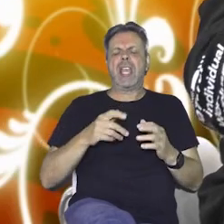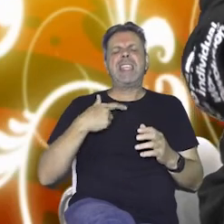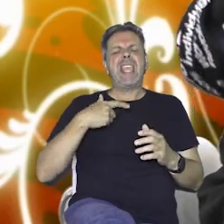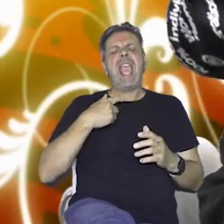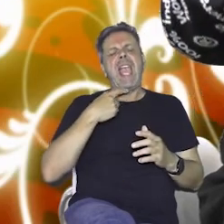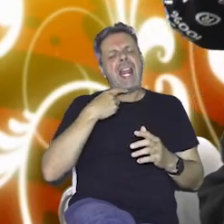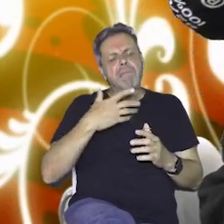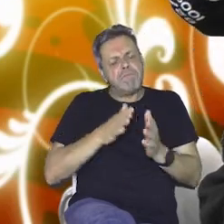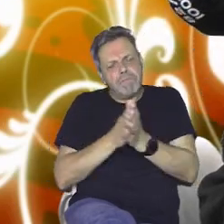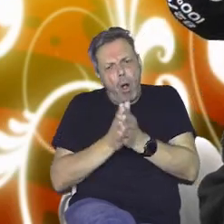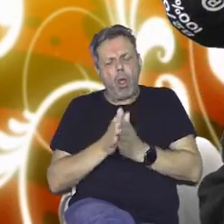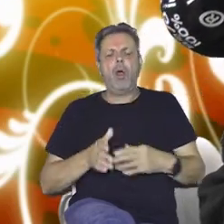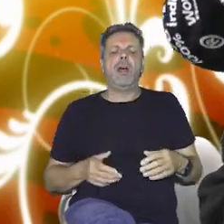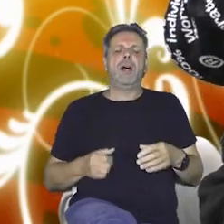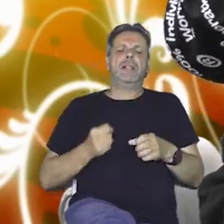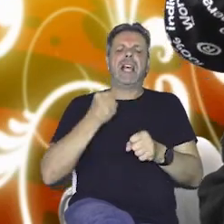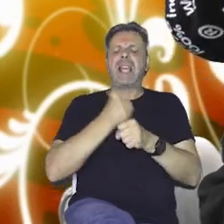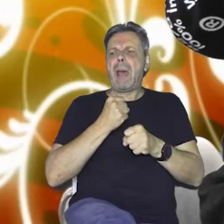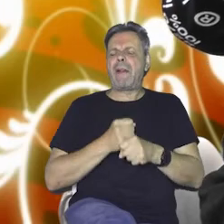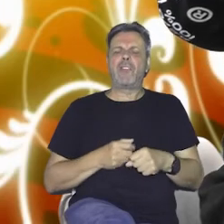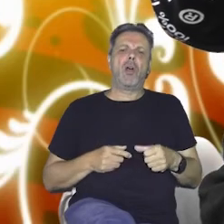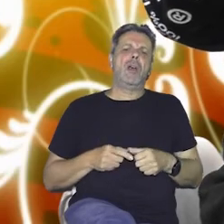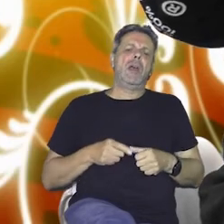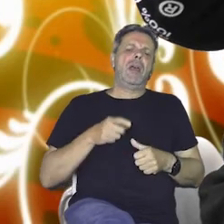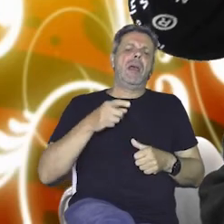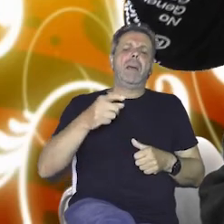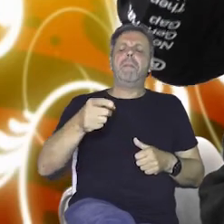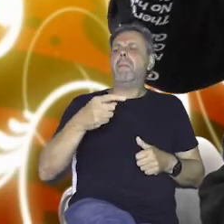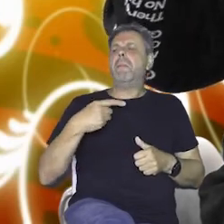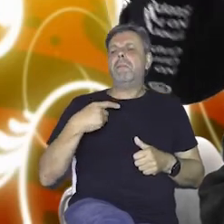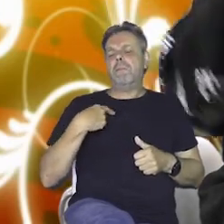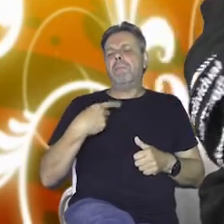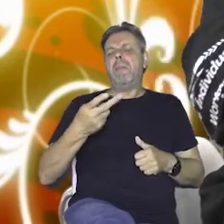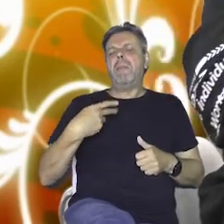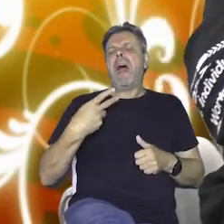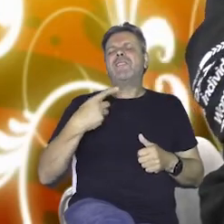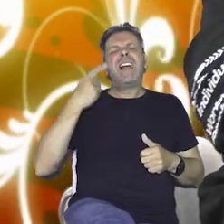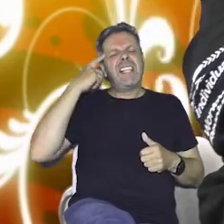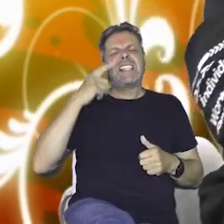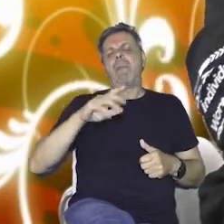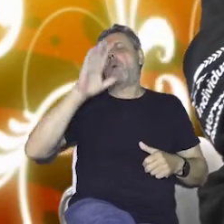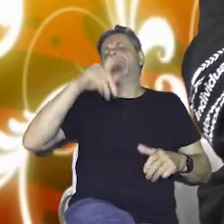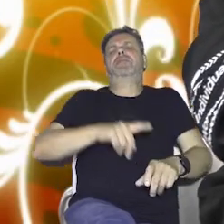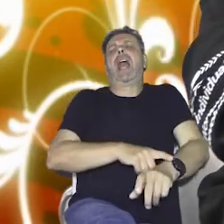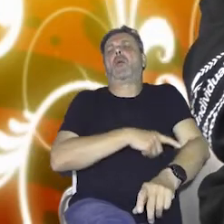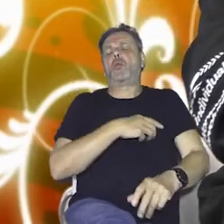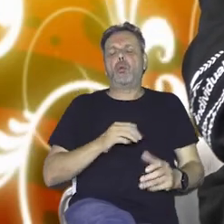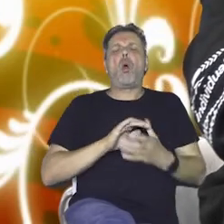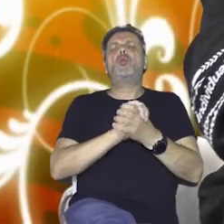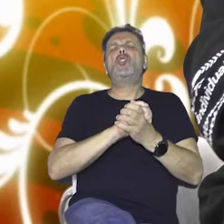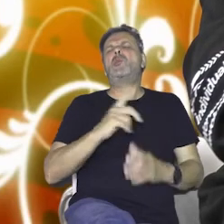napravimo, Kičo, ja sam govorio 850 godina, se znamo, družili smo se cijeli